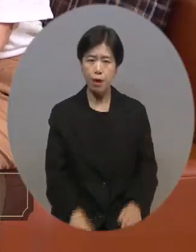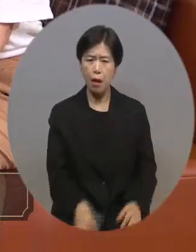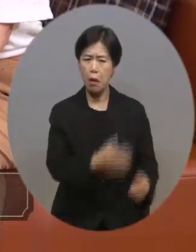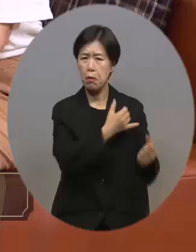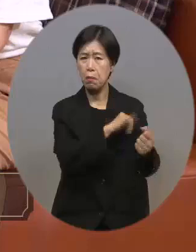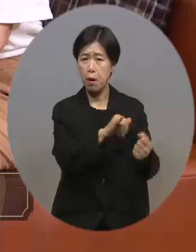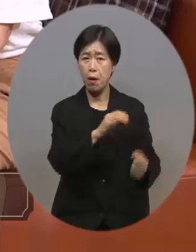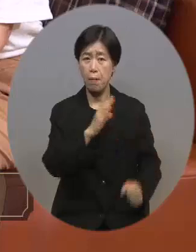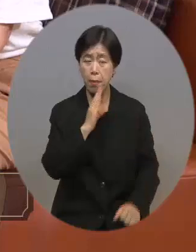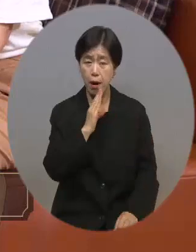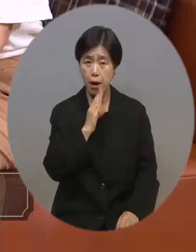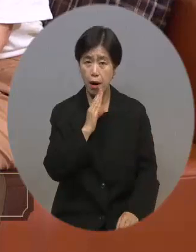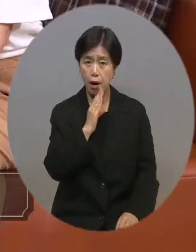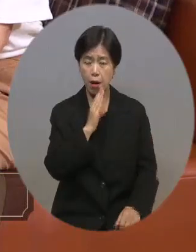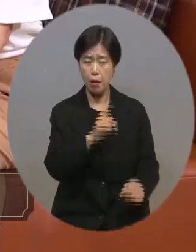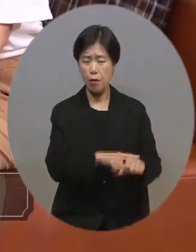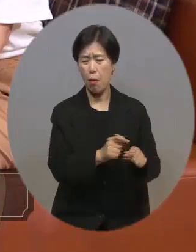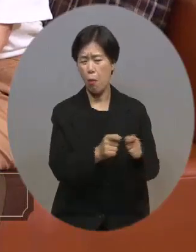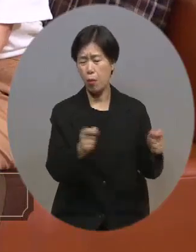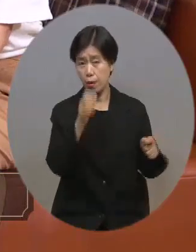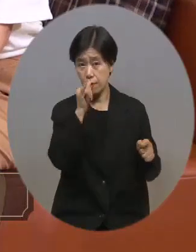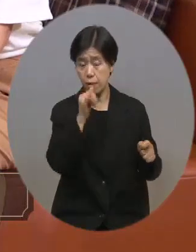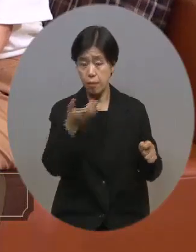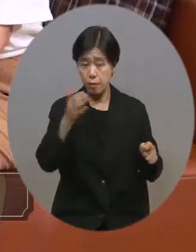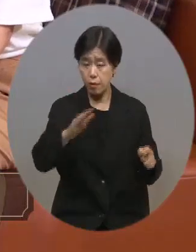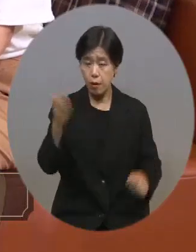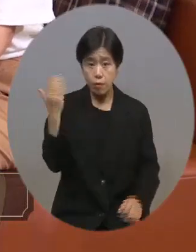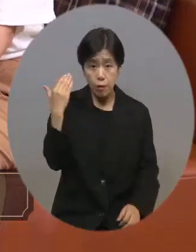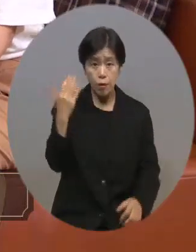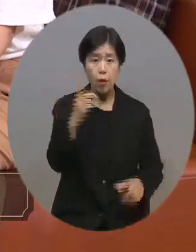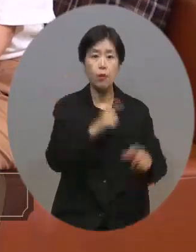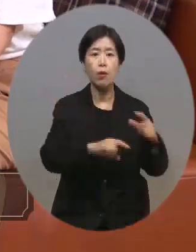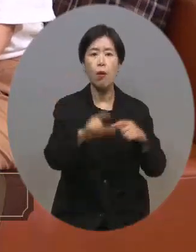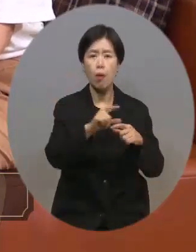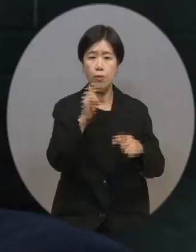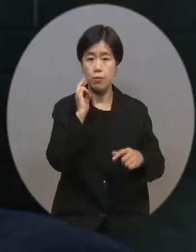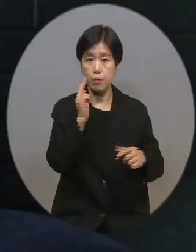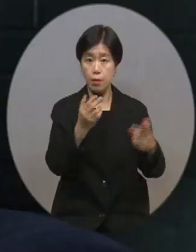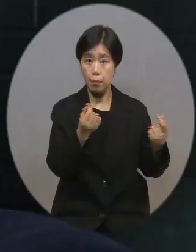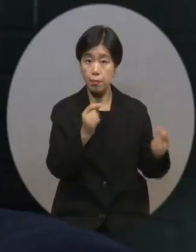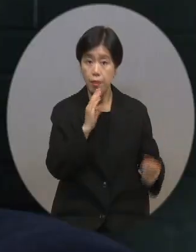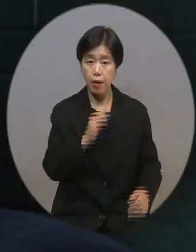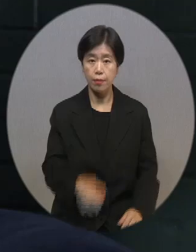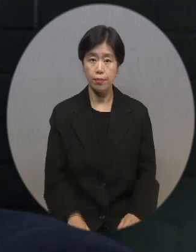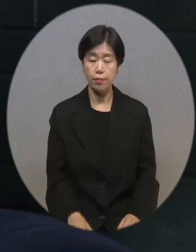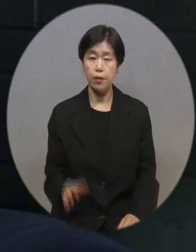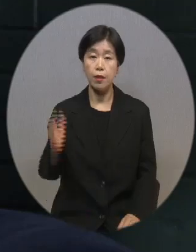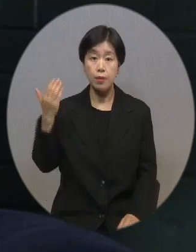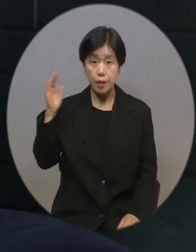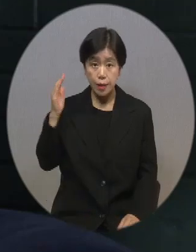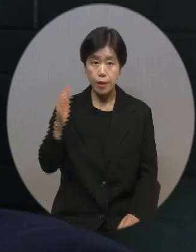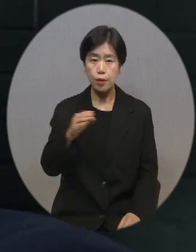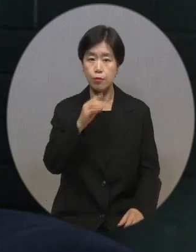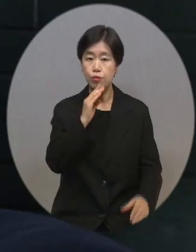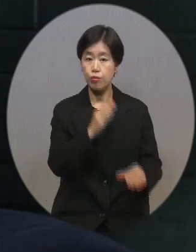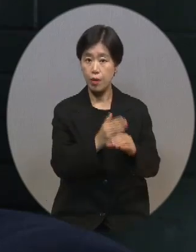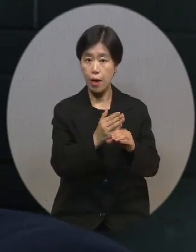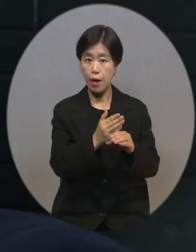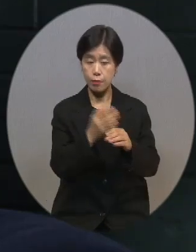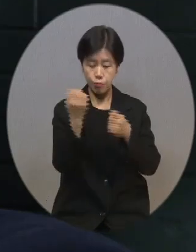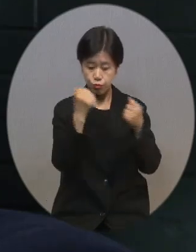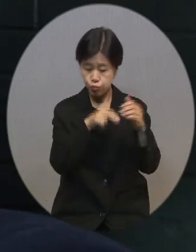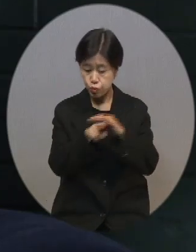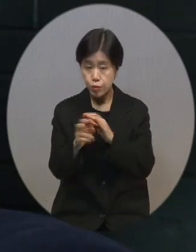그런 게 상당히 오랜 기간이지만 최근 들어 특히 눈여겨볼 대목이 있다고요? 최근에 오신 북한 이탈